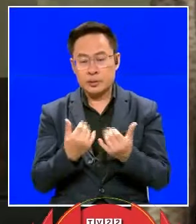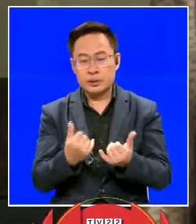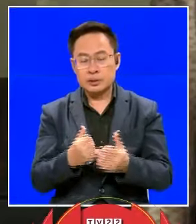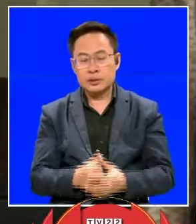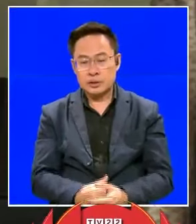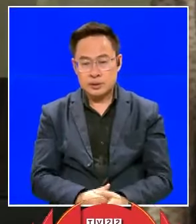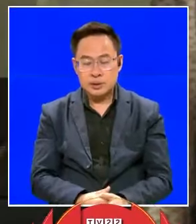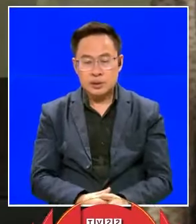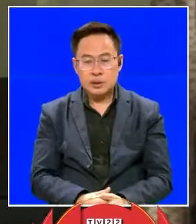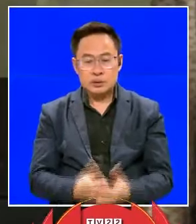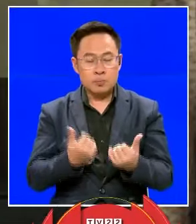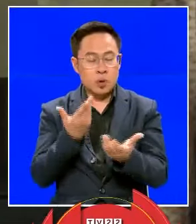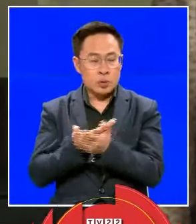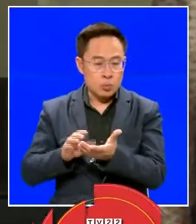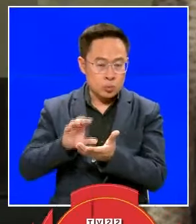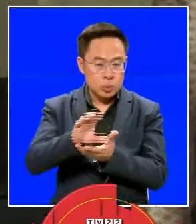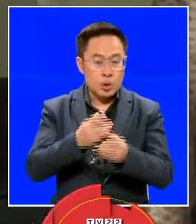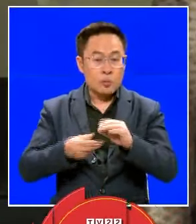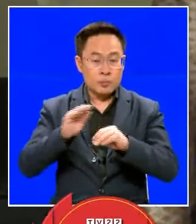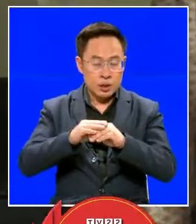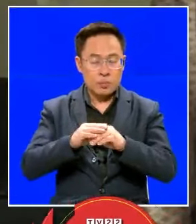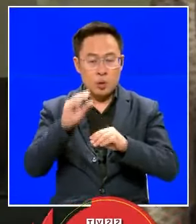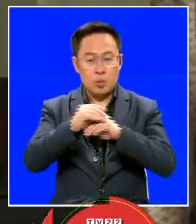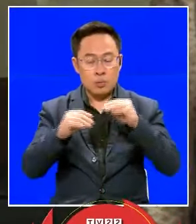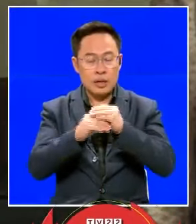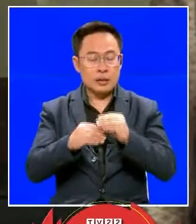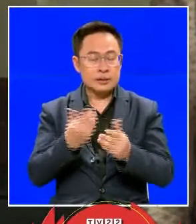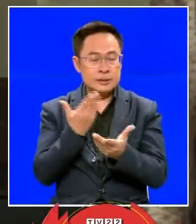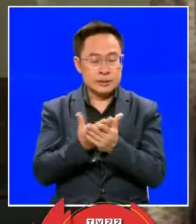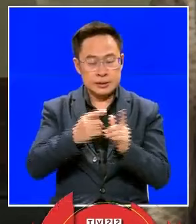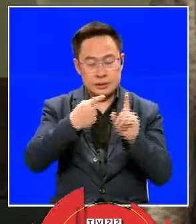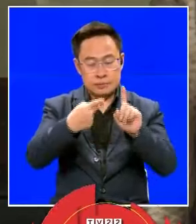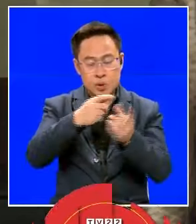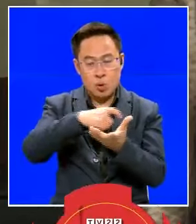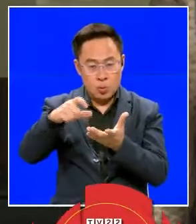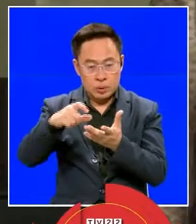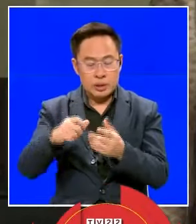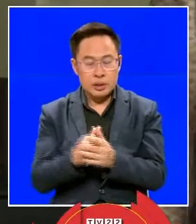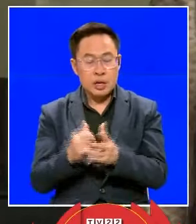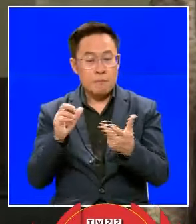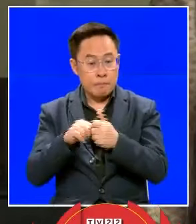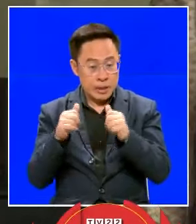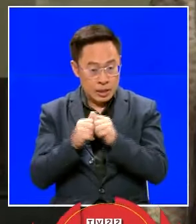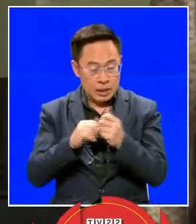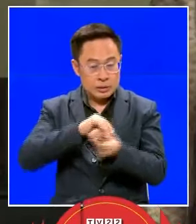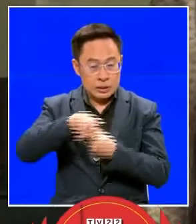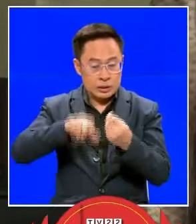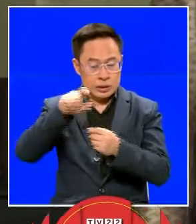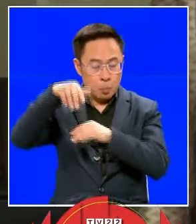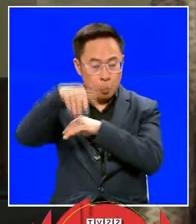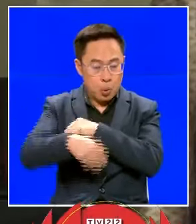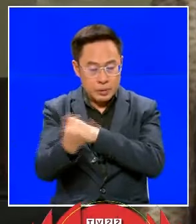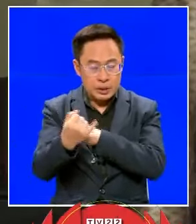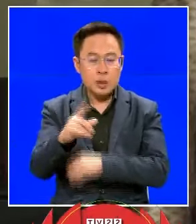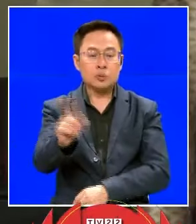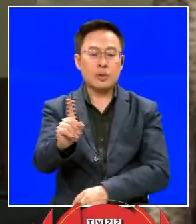แล้วเดี๋ยวพอท่านขอเงินแล้วจะไปทำจิอ walletต้องมีคนออกมาตอบแน่เลยค่ะแล้วมันวิกฤตหรือยังอือ่าเพราะถ้าเกิดจะเป็นการกระตุ้น